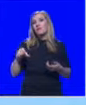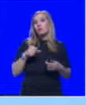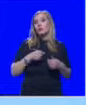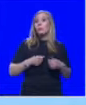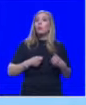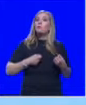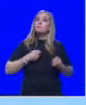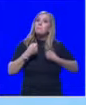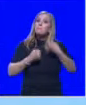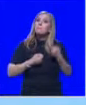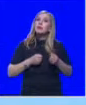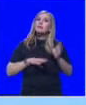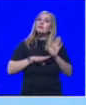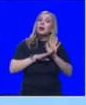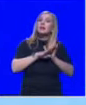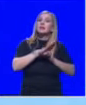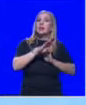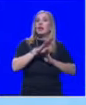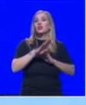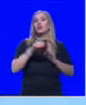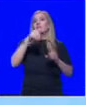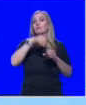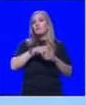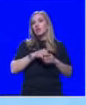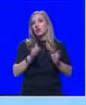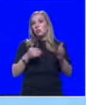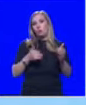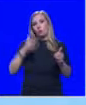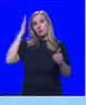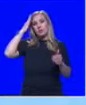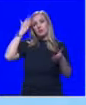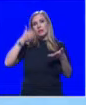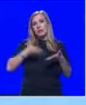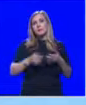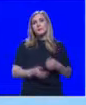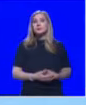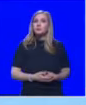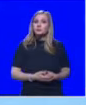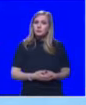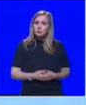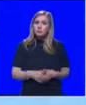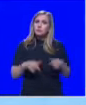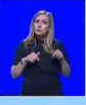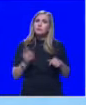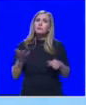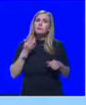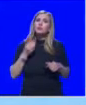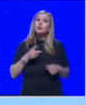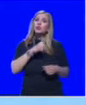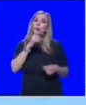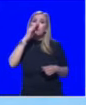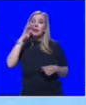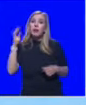до по-голямо нарастване на брутния вътрешен продукт на страната. Той вече минава 100